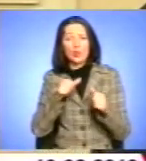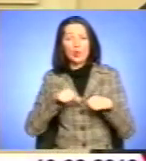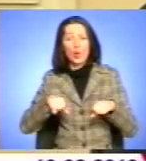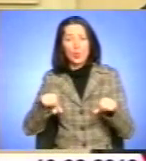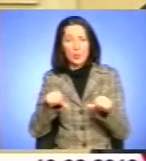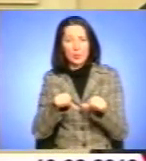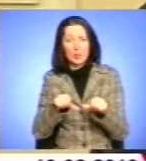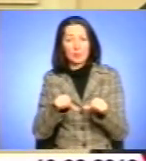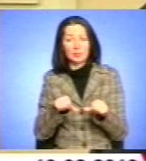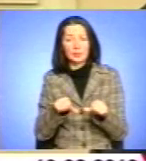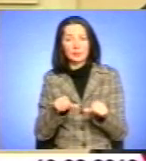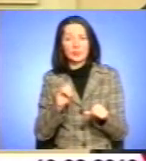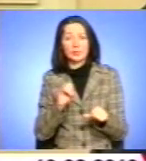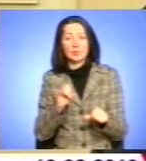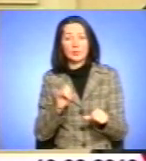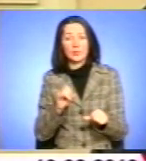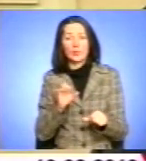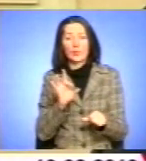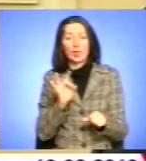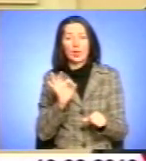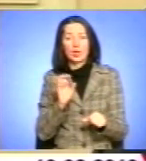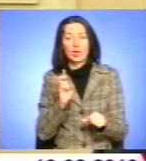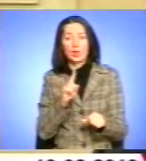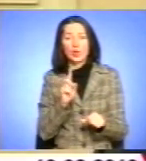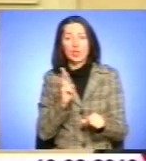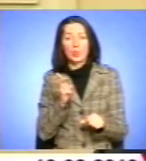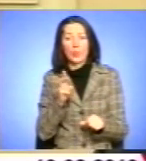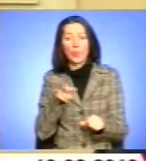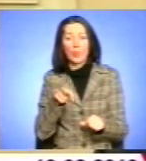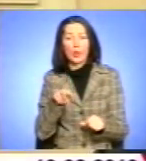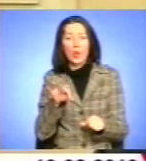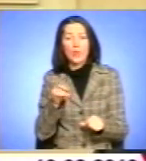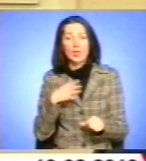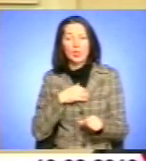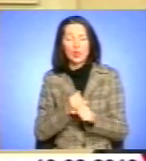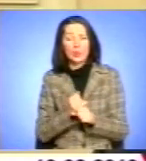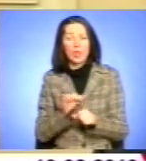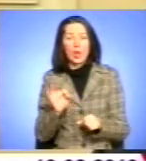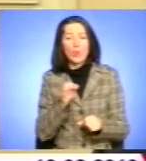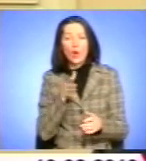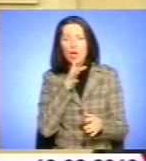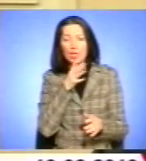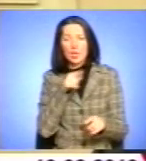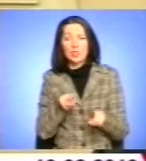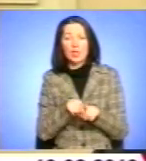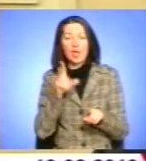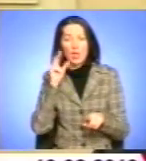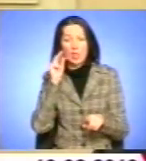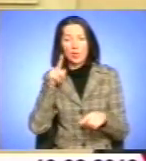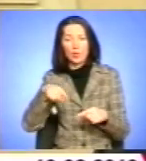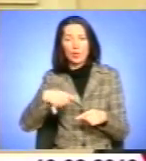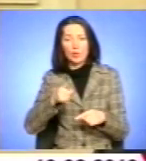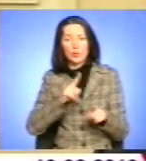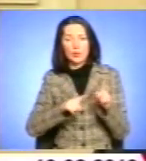комісії і розблокування нашої роботи. Про час та дату наступного